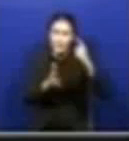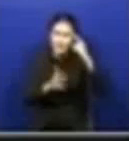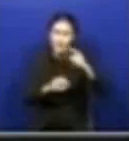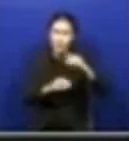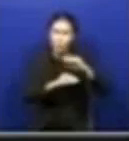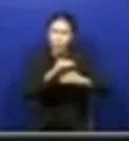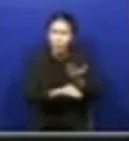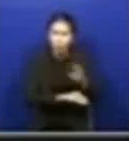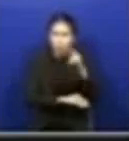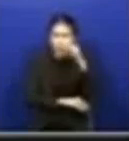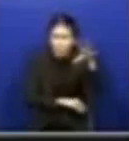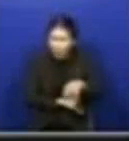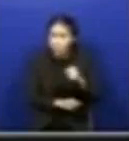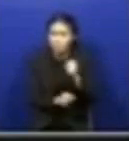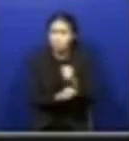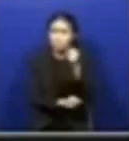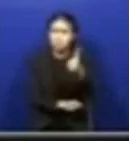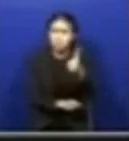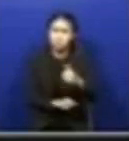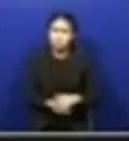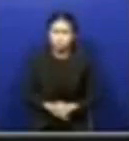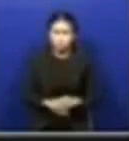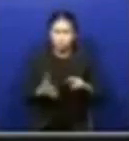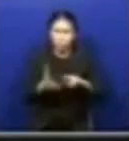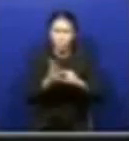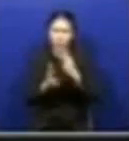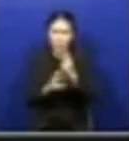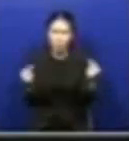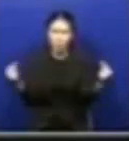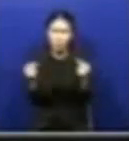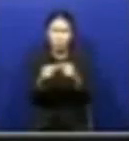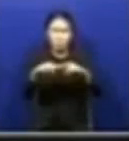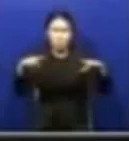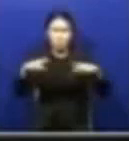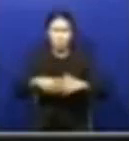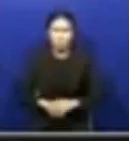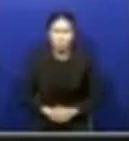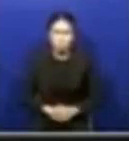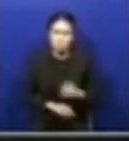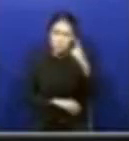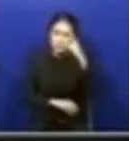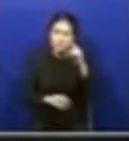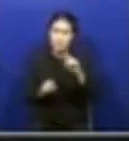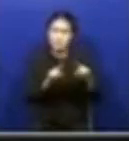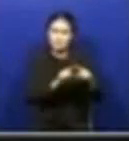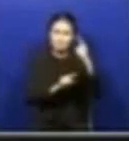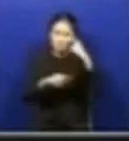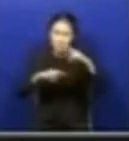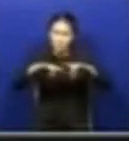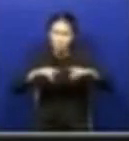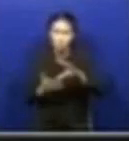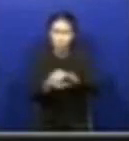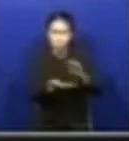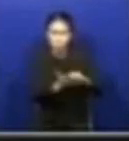รับประทานมานี่มันย้อนแยงกันอยู่ครับในทฤษฎีแล้วก็ข้อมูล